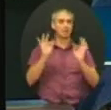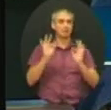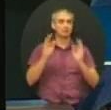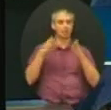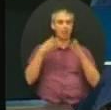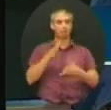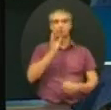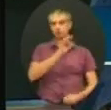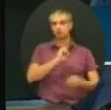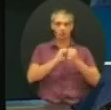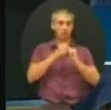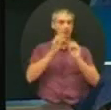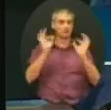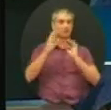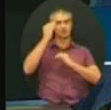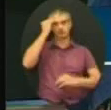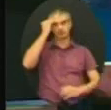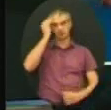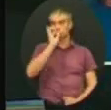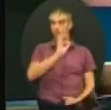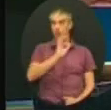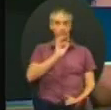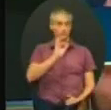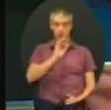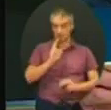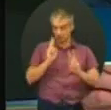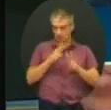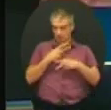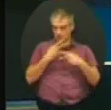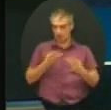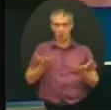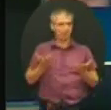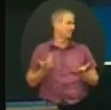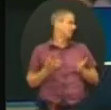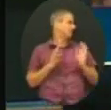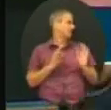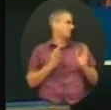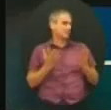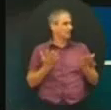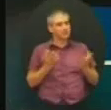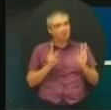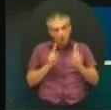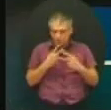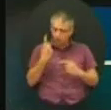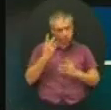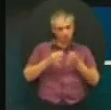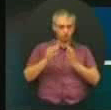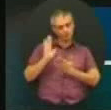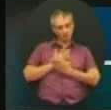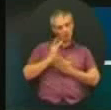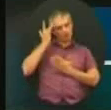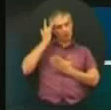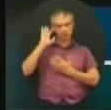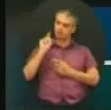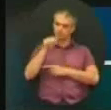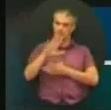האשכבה או את טקס הזיכרון שלו? לא יכול להיות, באמת. לא יכול להיות שכל שופט יחליט למה